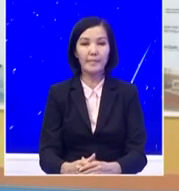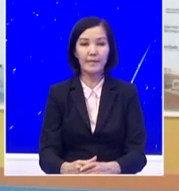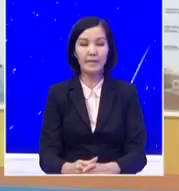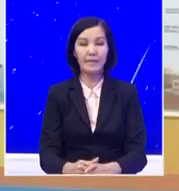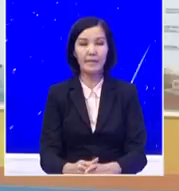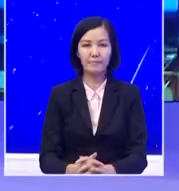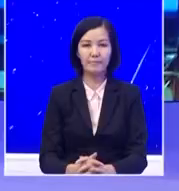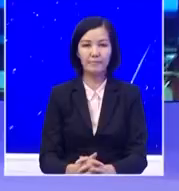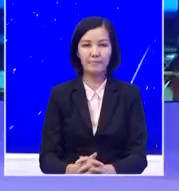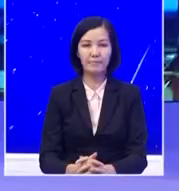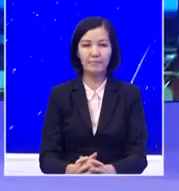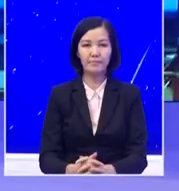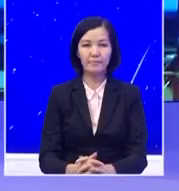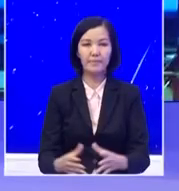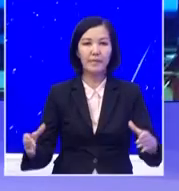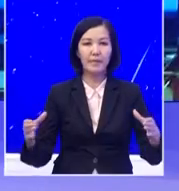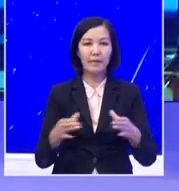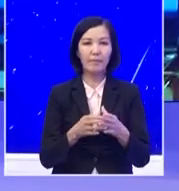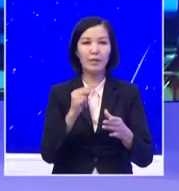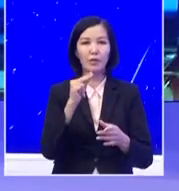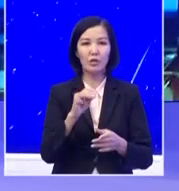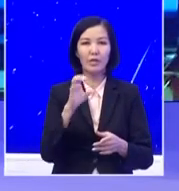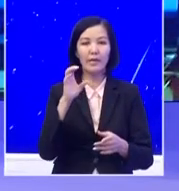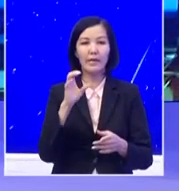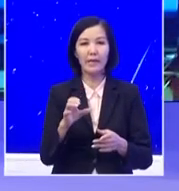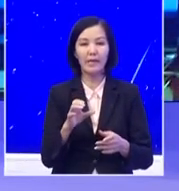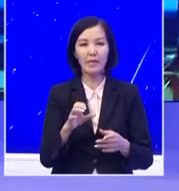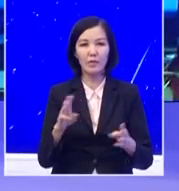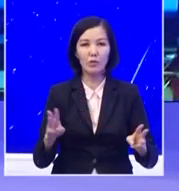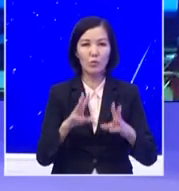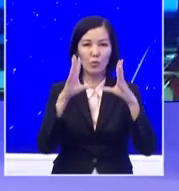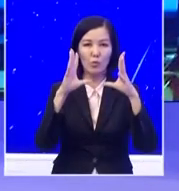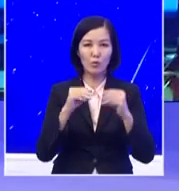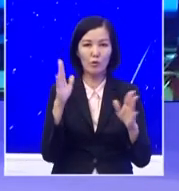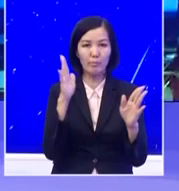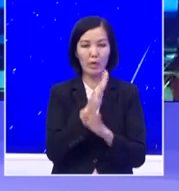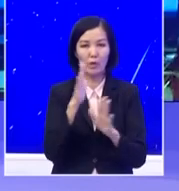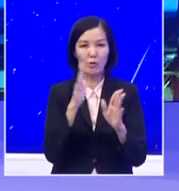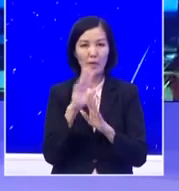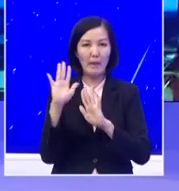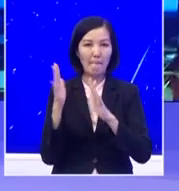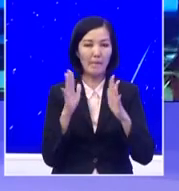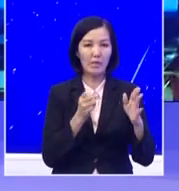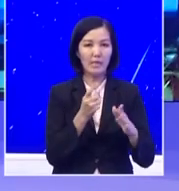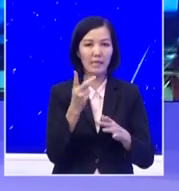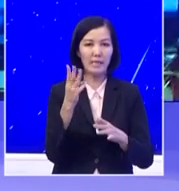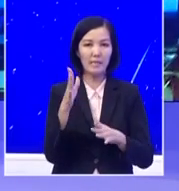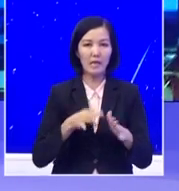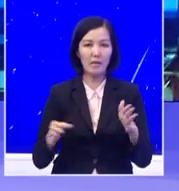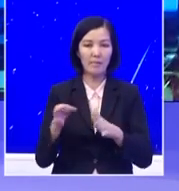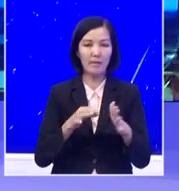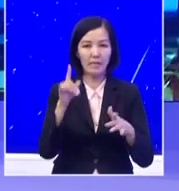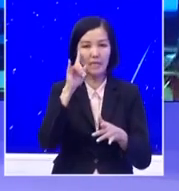ЖТСУ. Сотрудники комитета по чрезвычайным ситуациям тушат природные пожары в нескольких областях Казахстана,